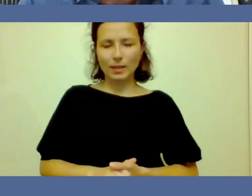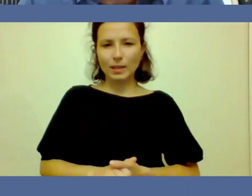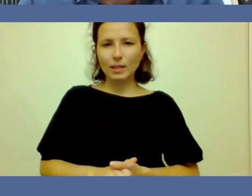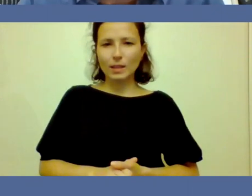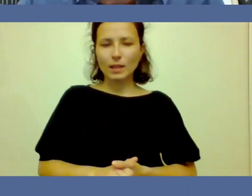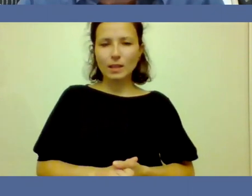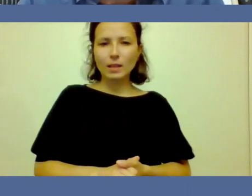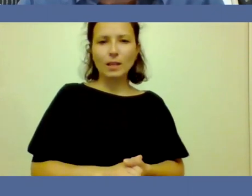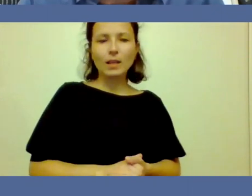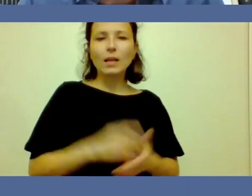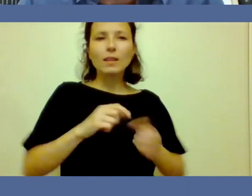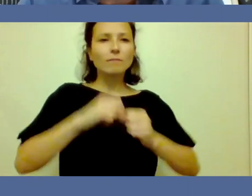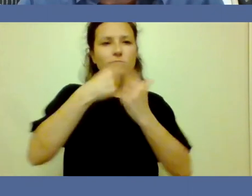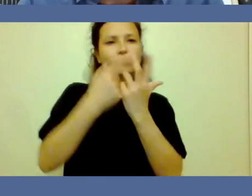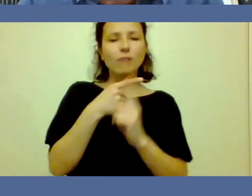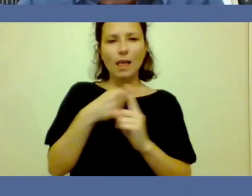wszystkie elementy